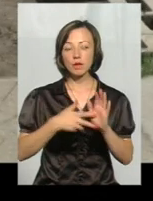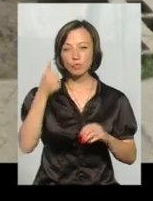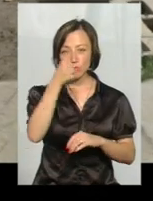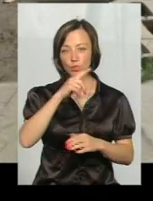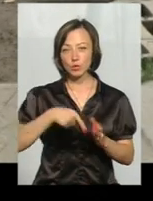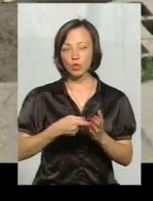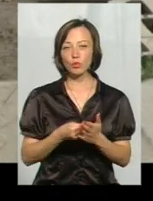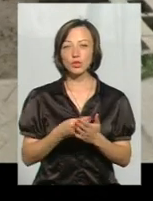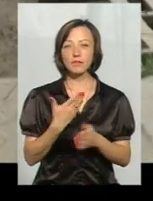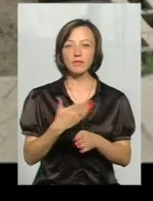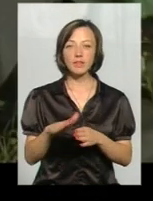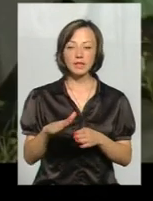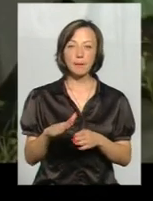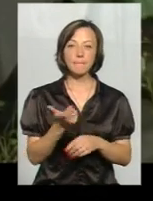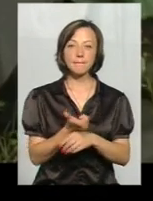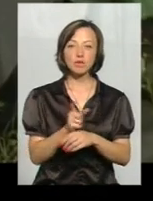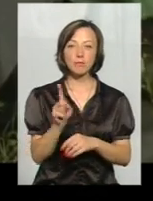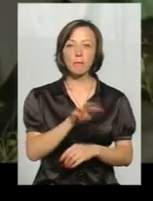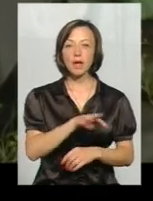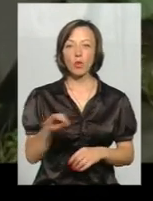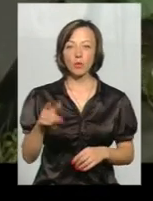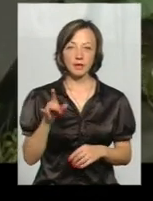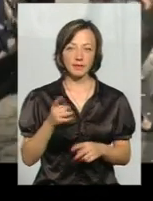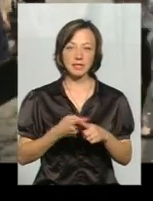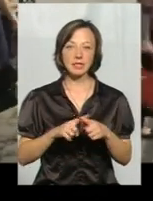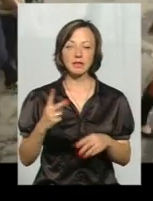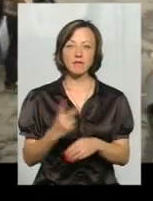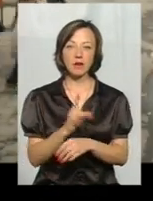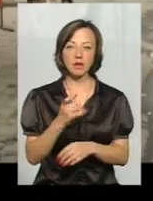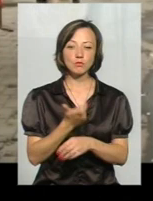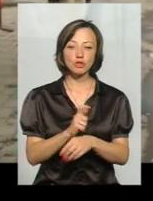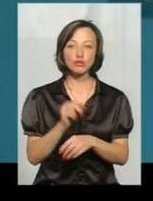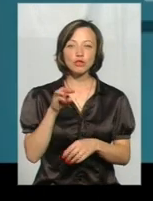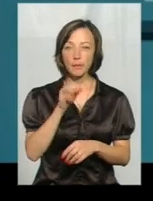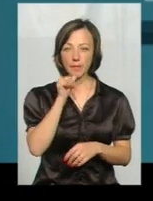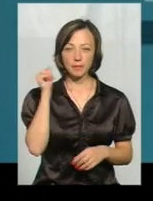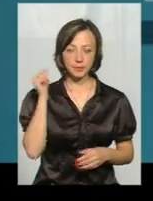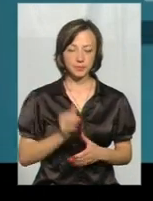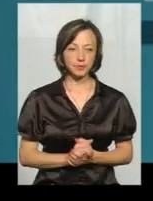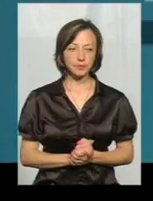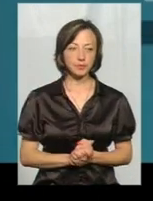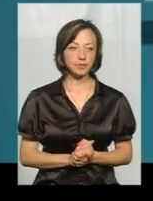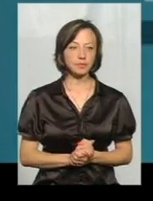з міського бюджету виділили більше мільйона гривень. І це вдвічі більше, ніж торік.